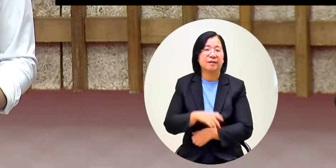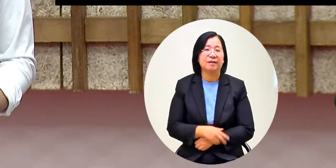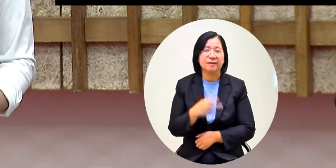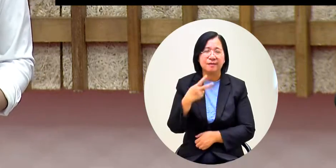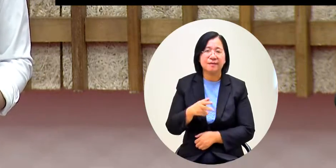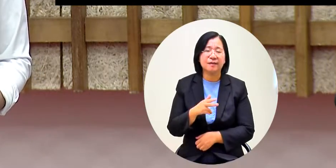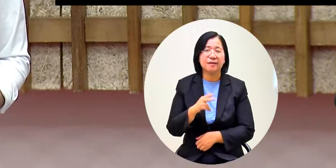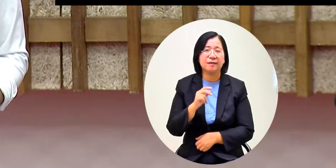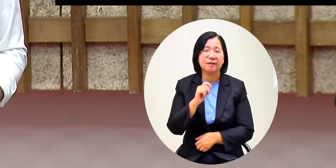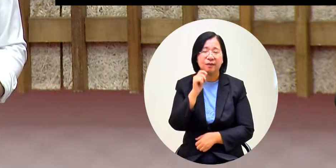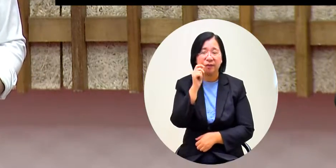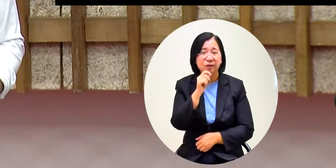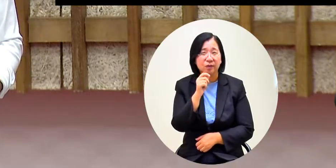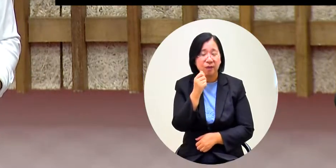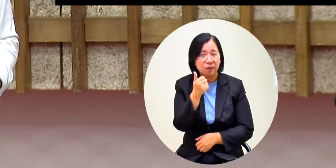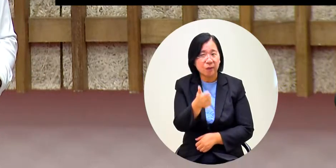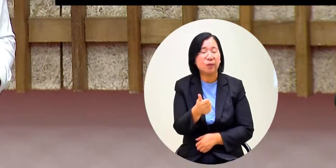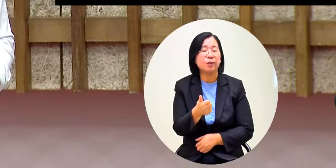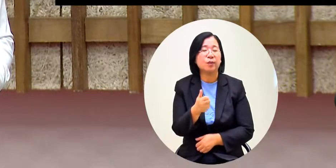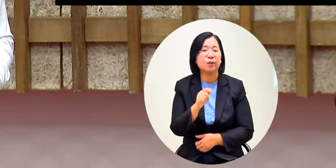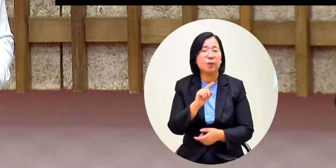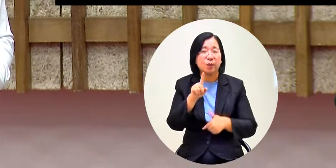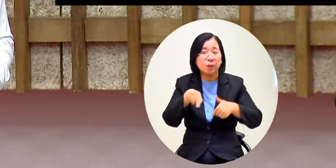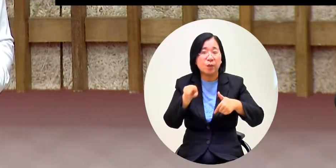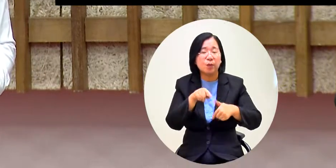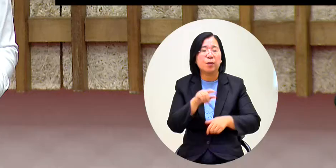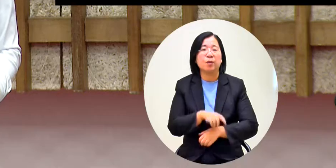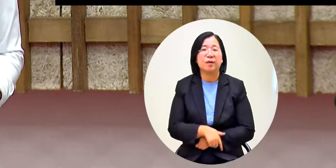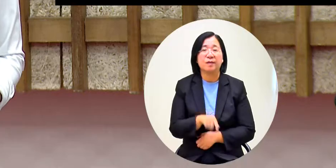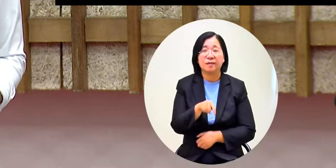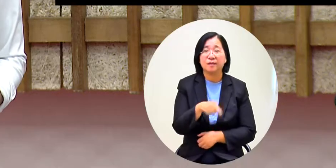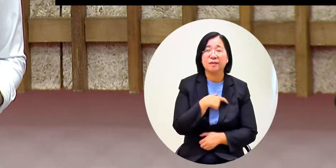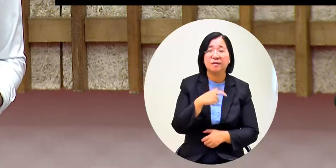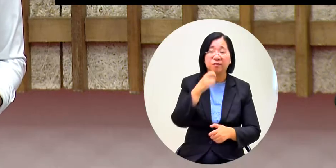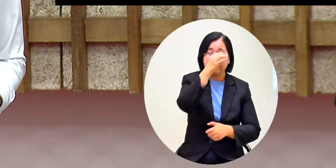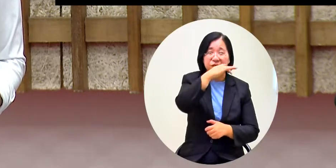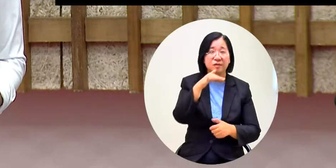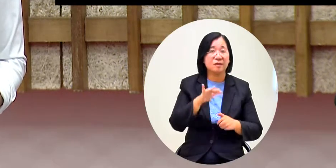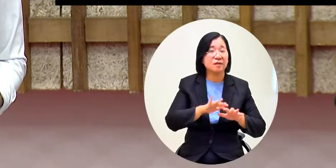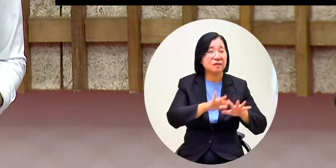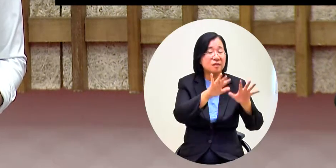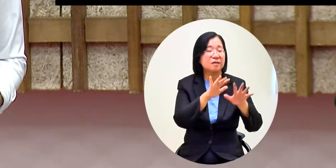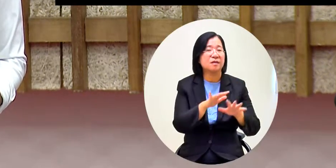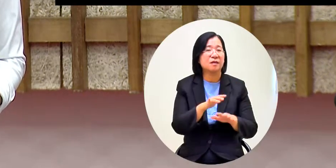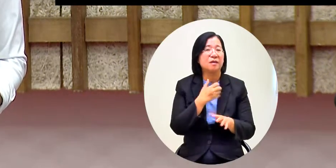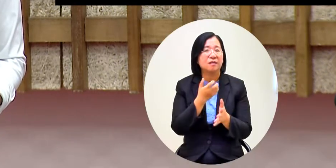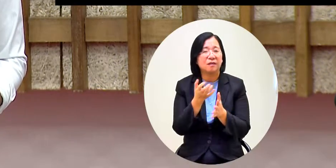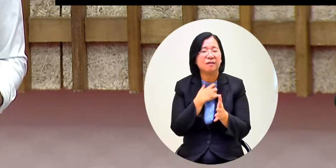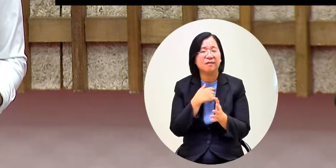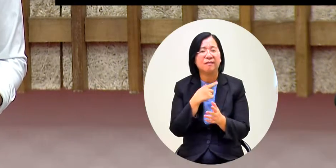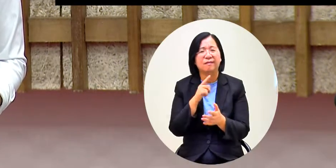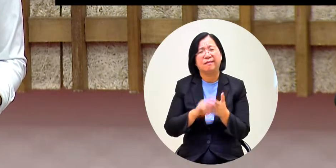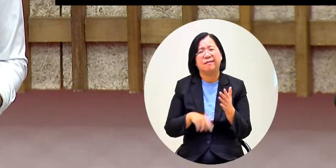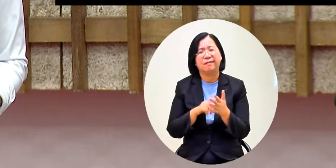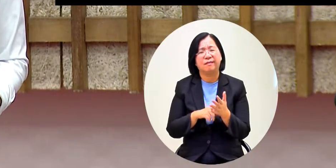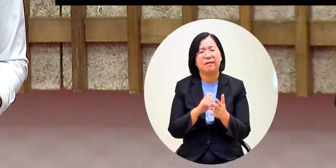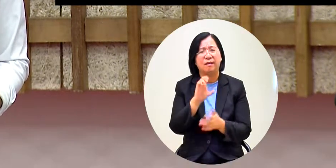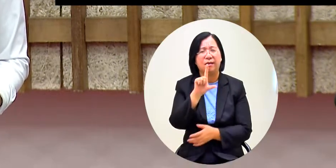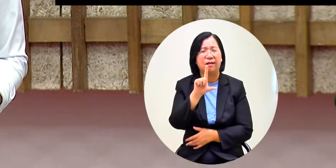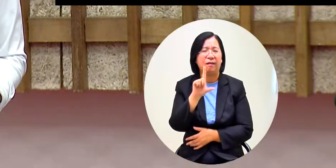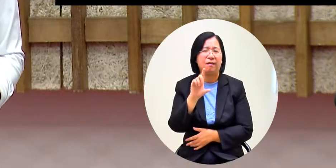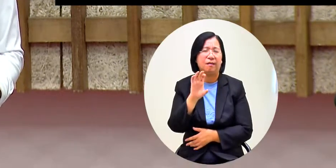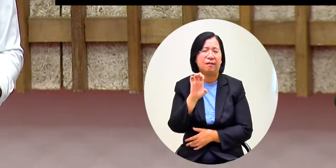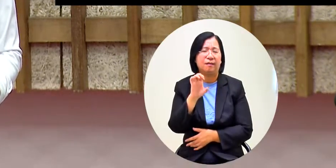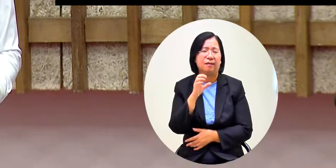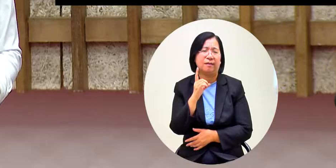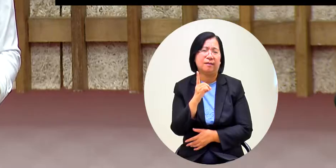点。像朝公庙是整个孕育凤山整个发展，它前面候车亭就是简单一个牌子，也没有 LED 这样哈。那卫武